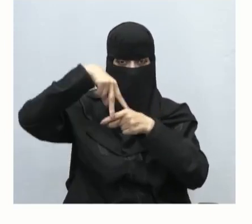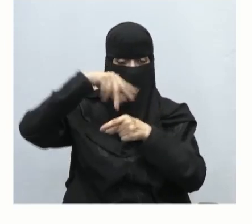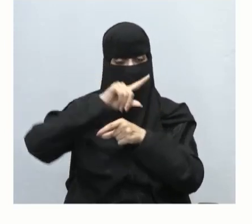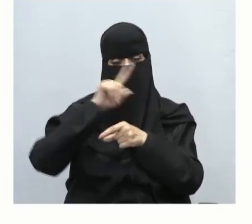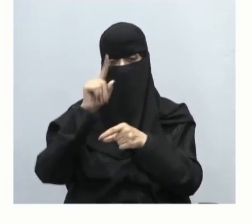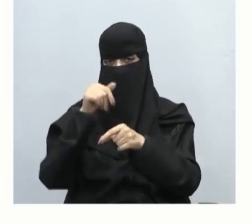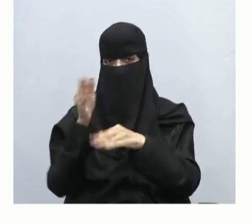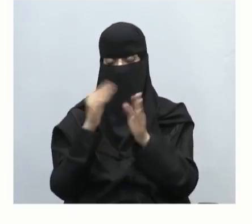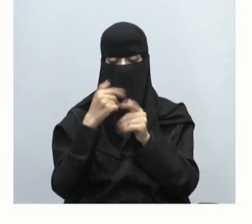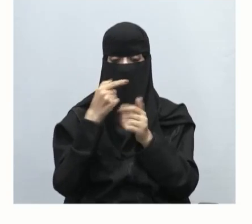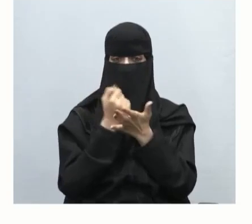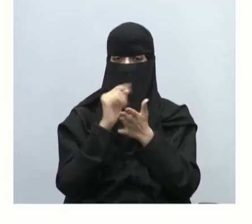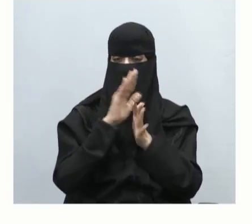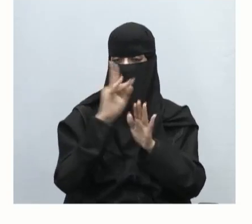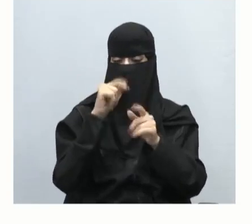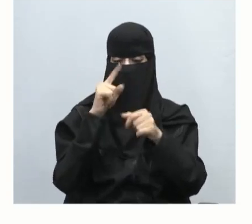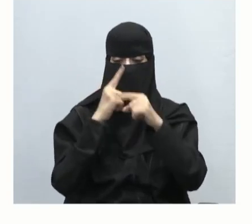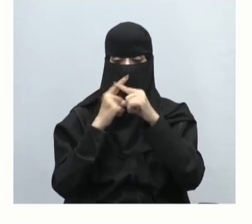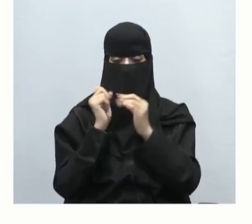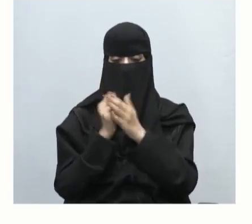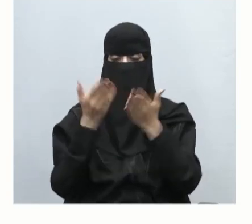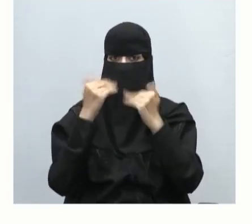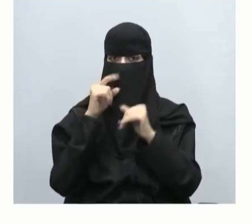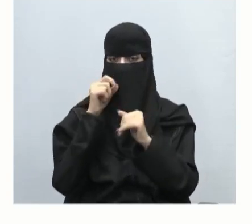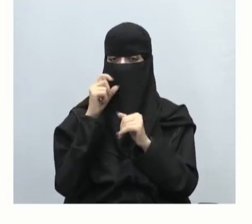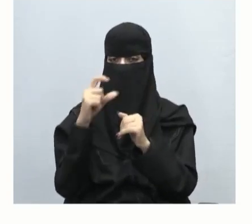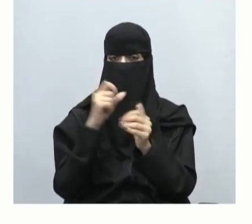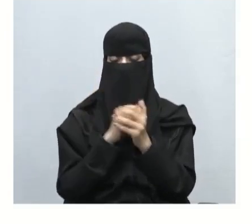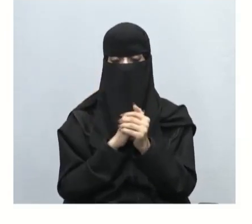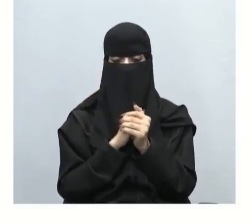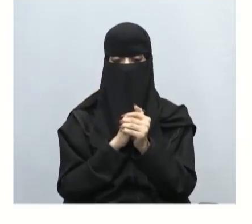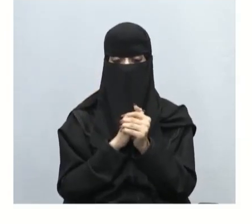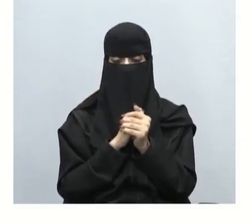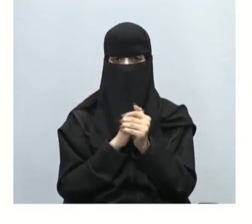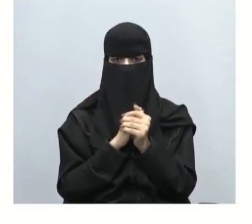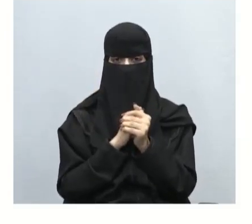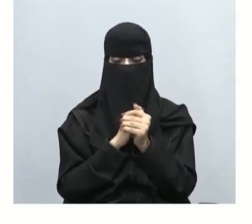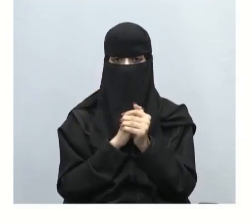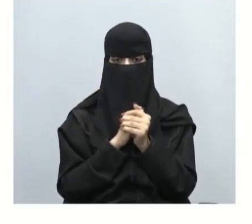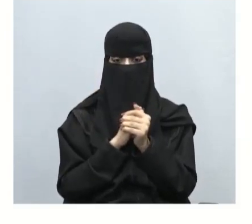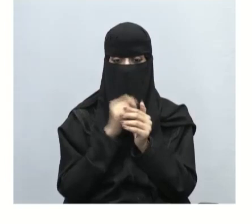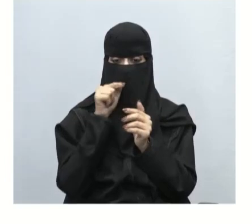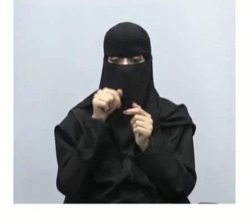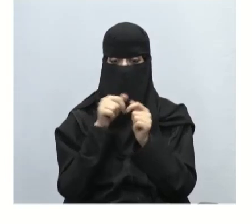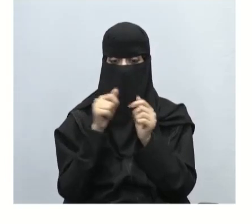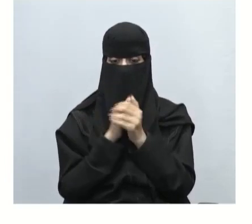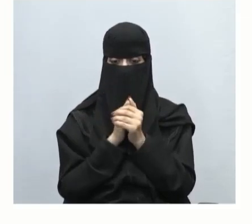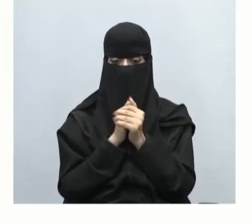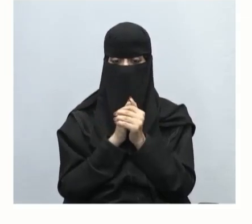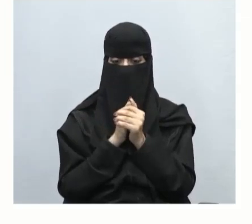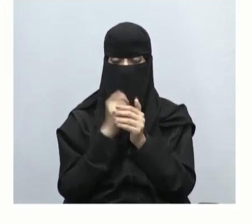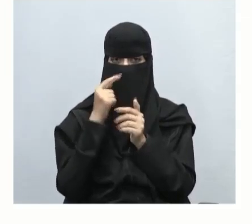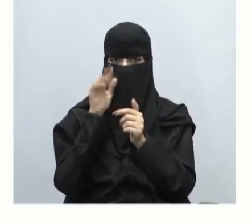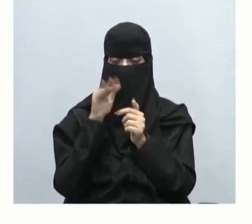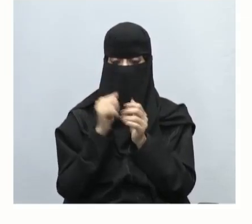المثلث لا اذا البديل ج ايضا اجابه خاطئه الان لدينا ماذا البديل